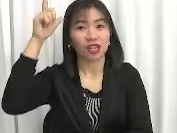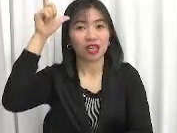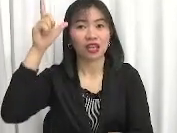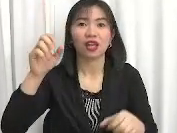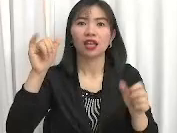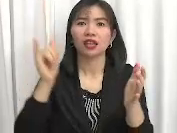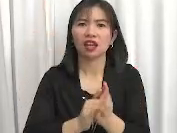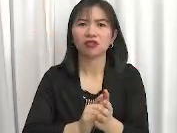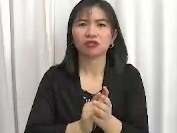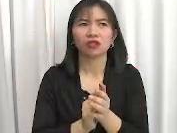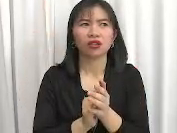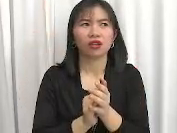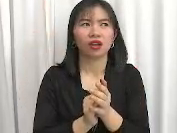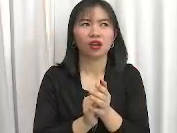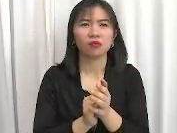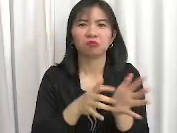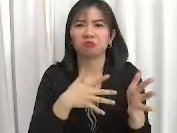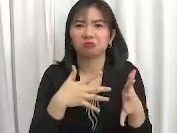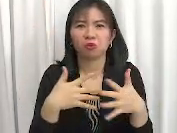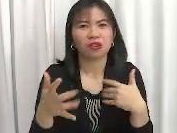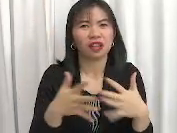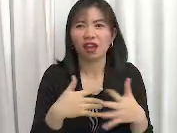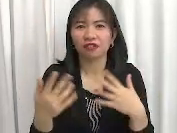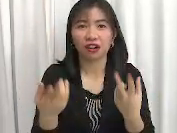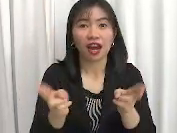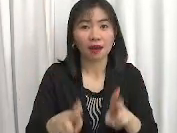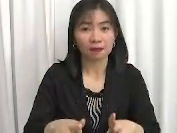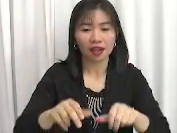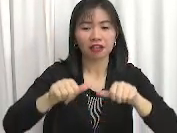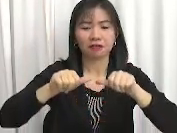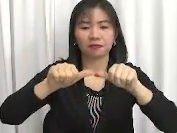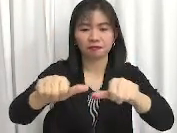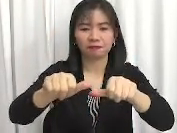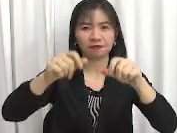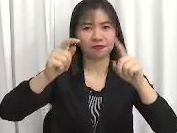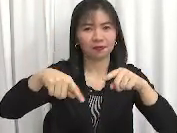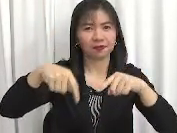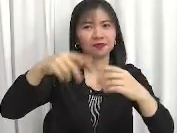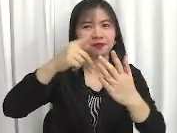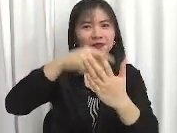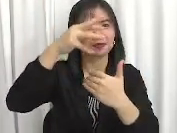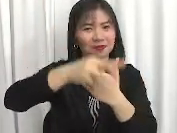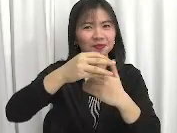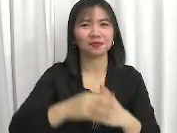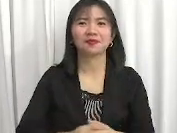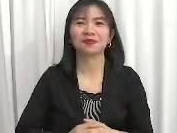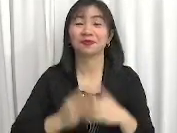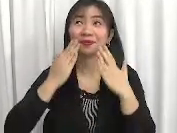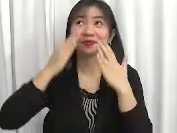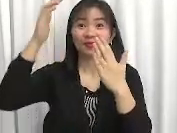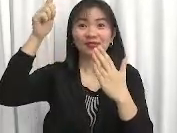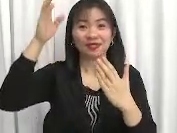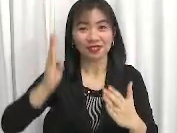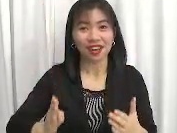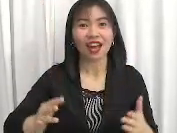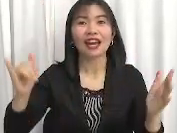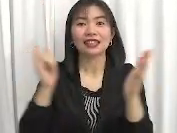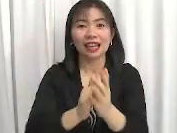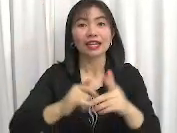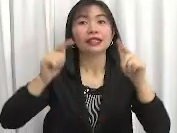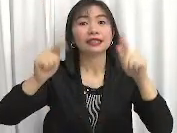ay tuloy-tuloy ang programa na The Baptist Lunch. Salamat sa Panginoon na sa unang